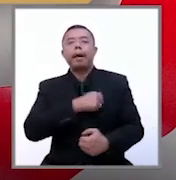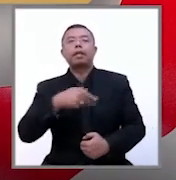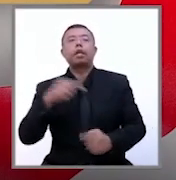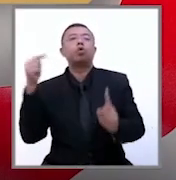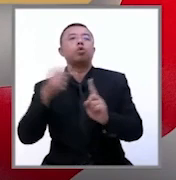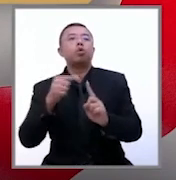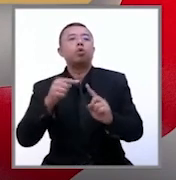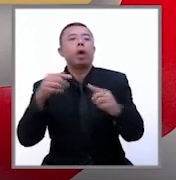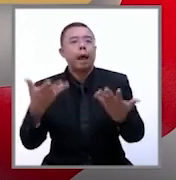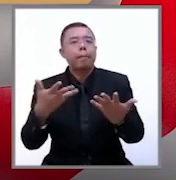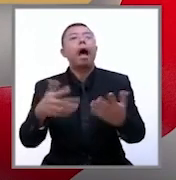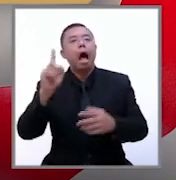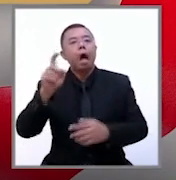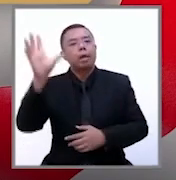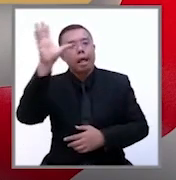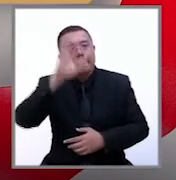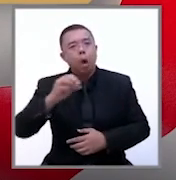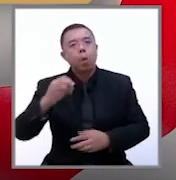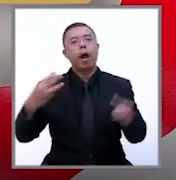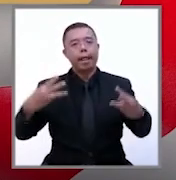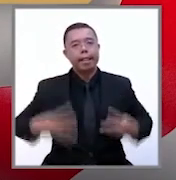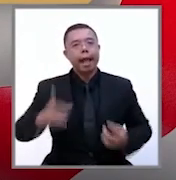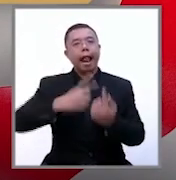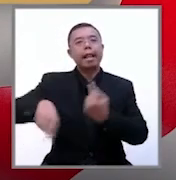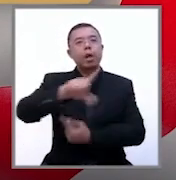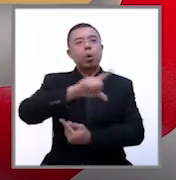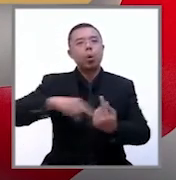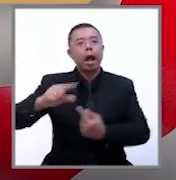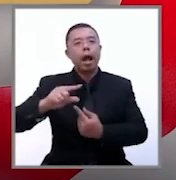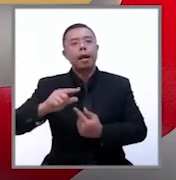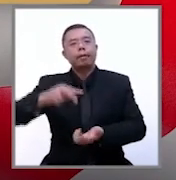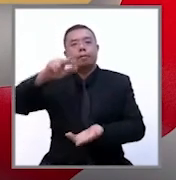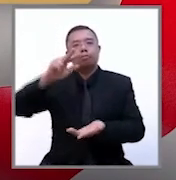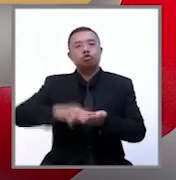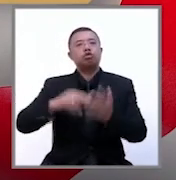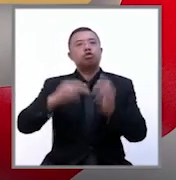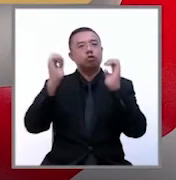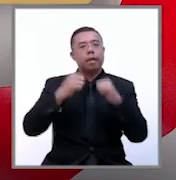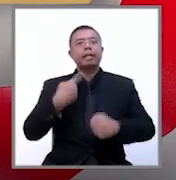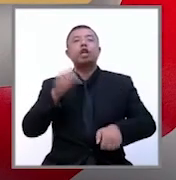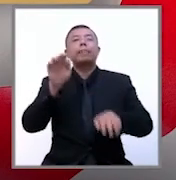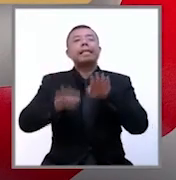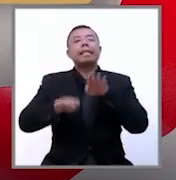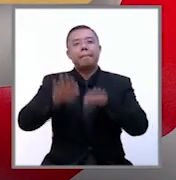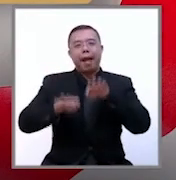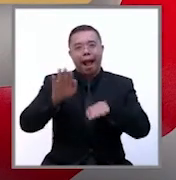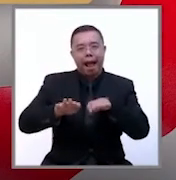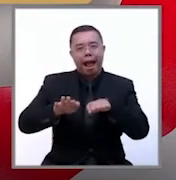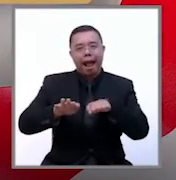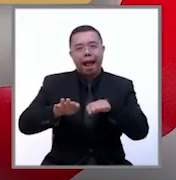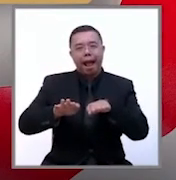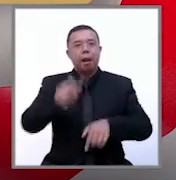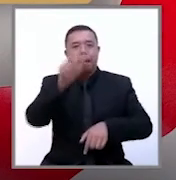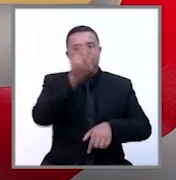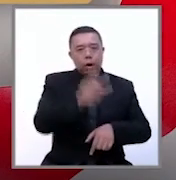adalah etika lingkungan komitmen kita intinya adalah keseimbangan antara meletakkan